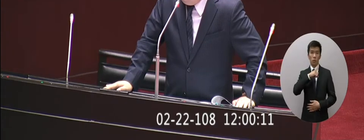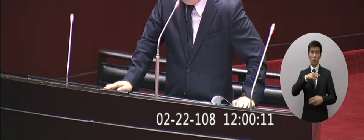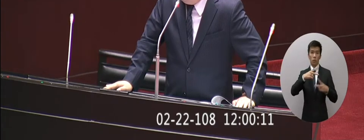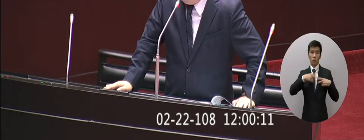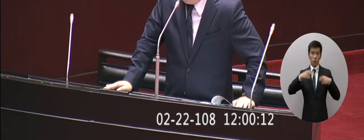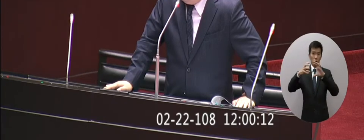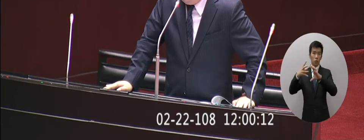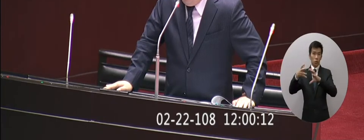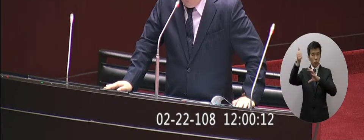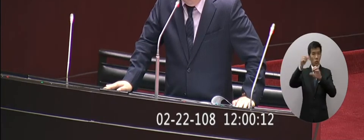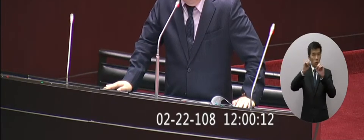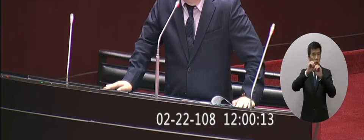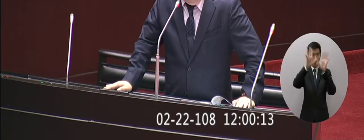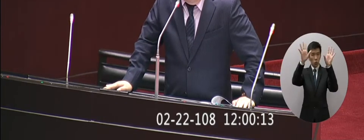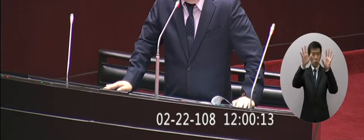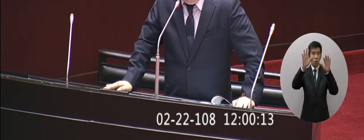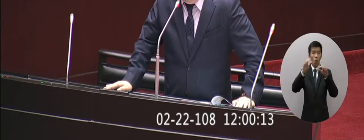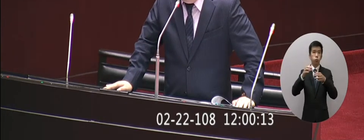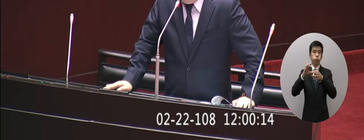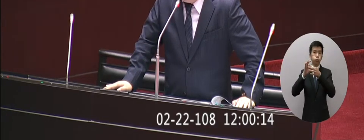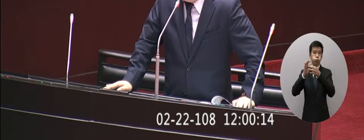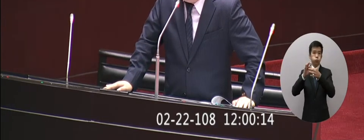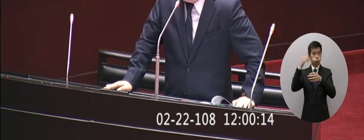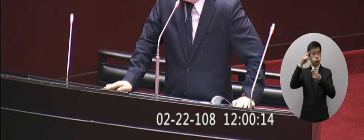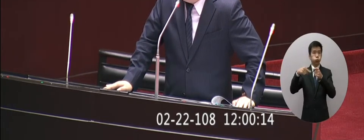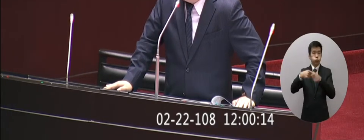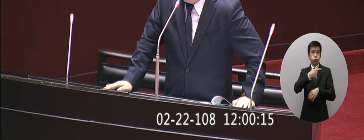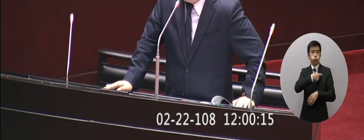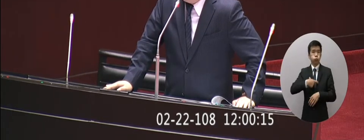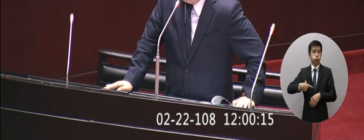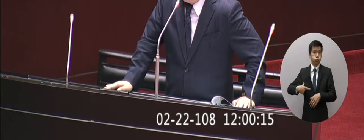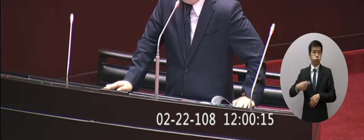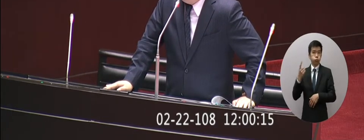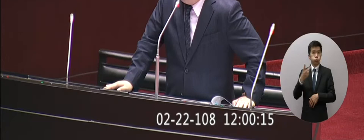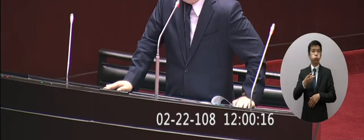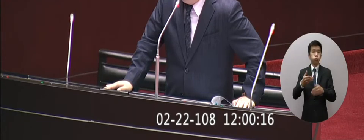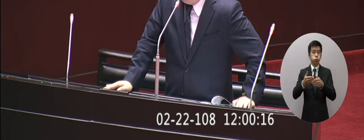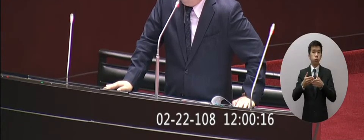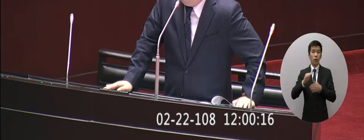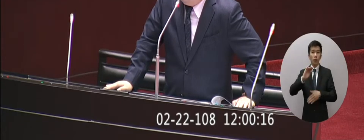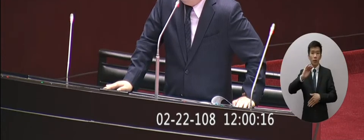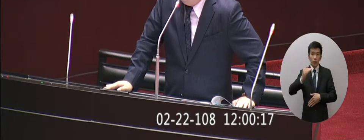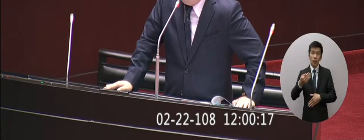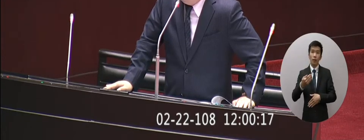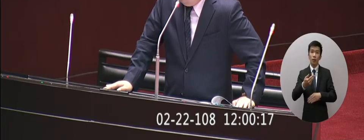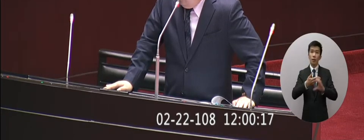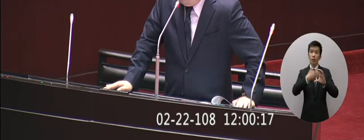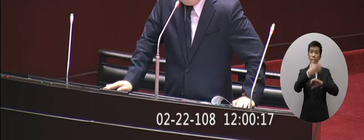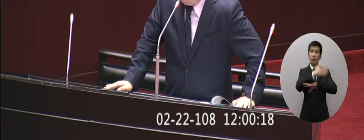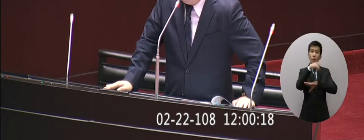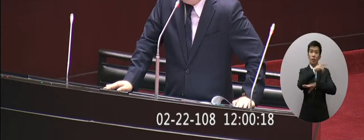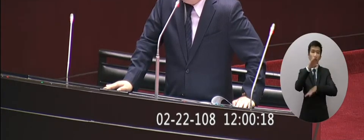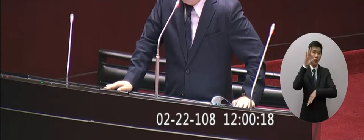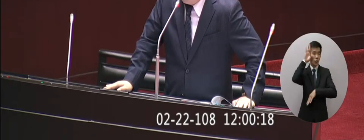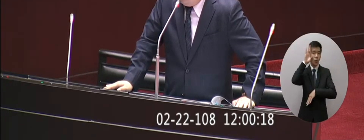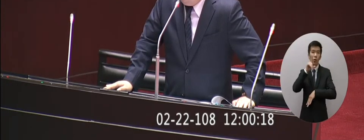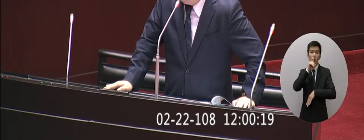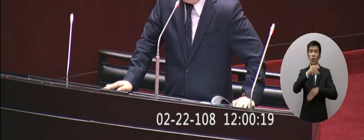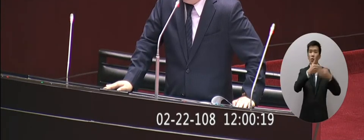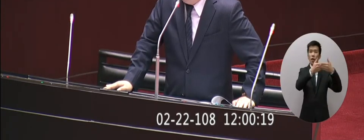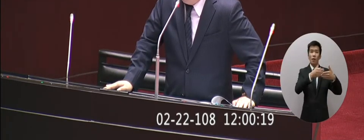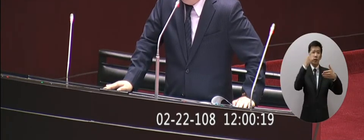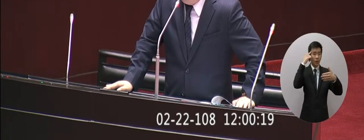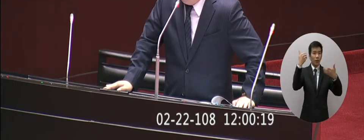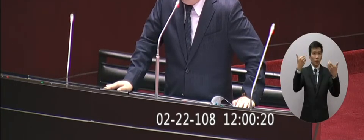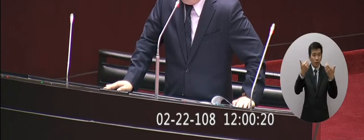那宣布竞选连任，那竟然会有媒体放着一个标题说不顾北京反对，这句话是什么意思？我搞